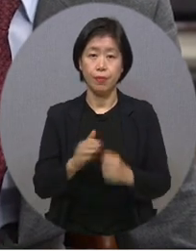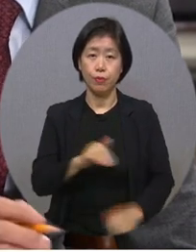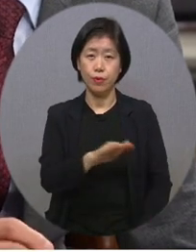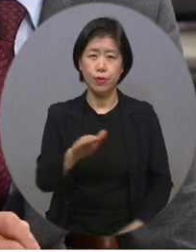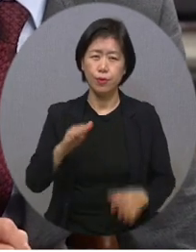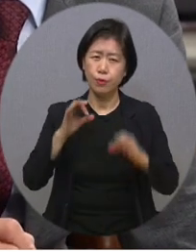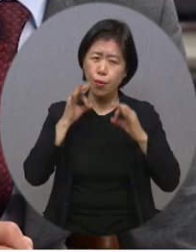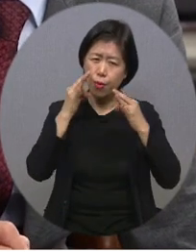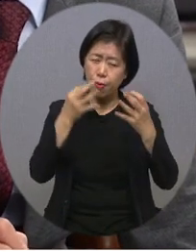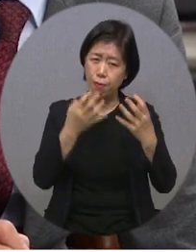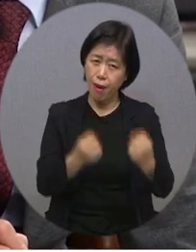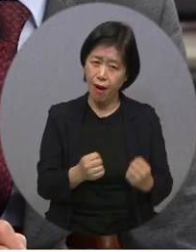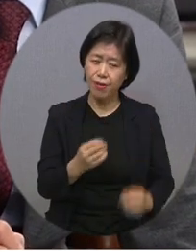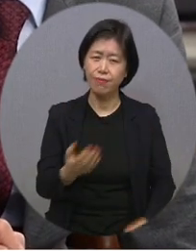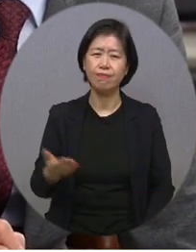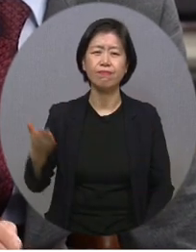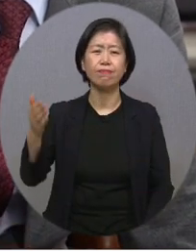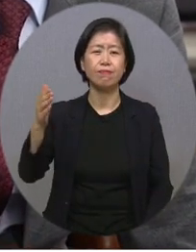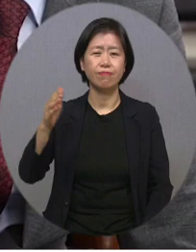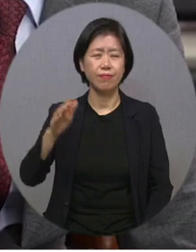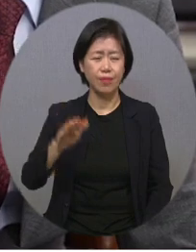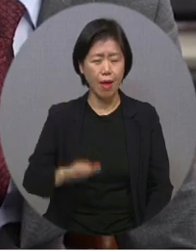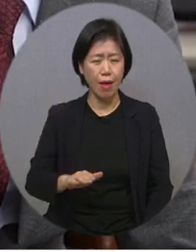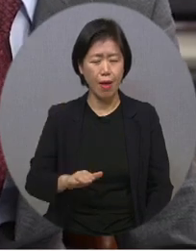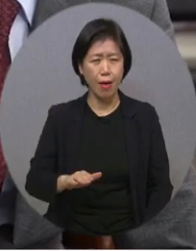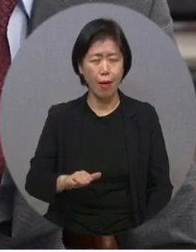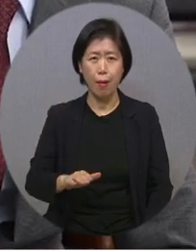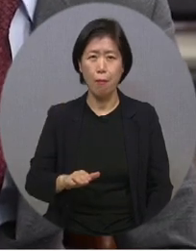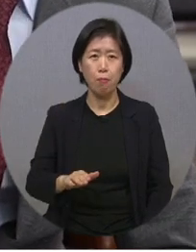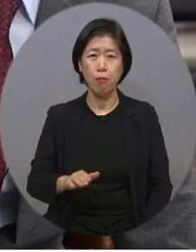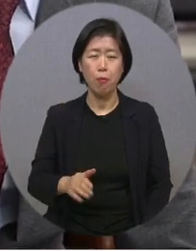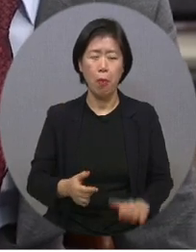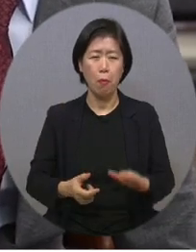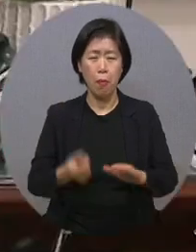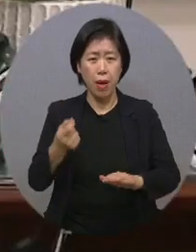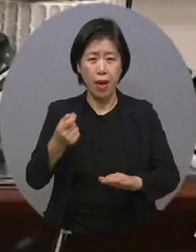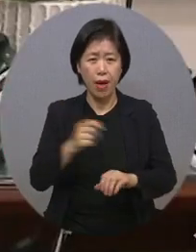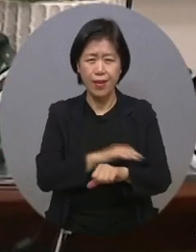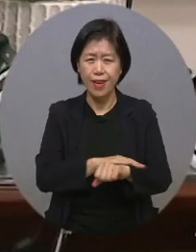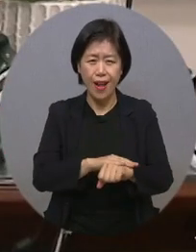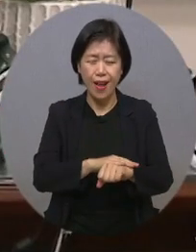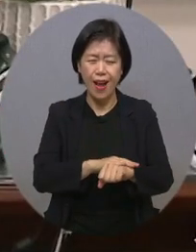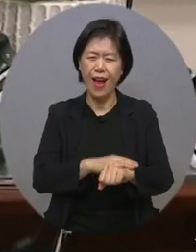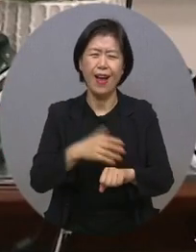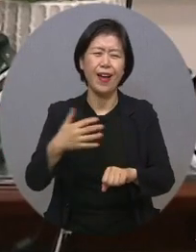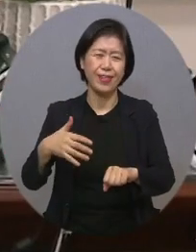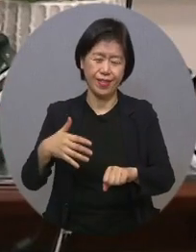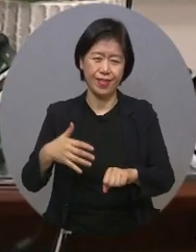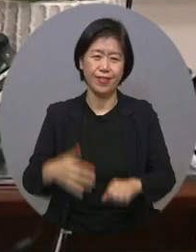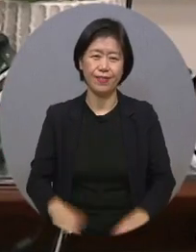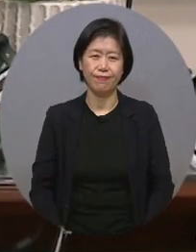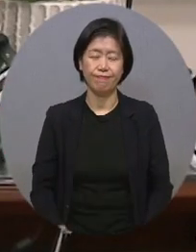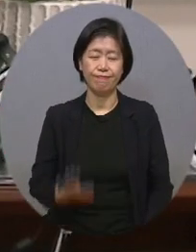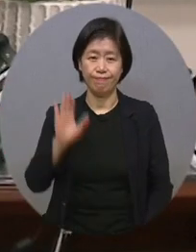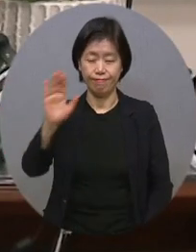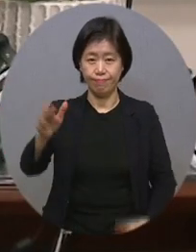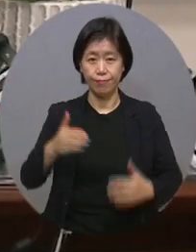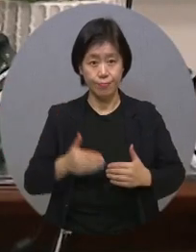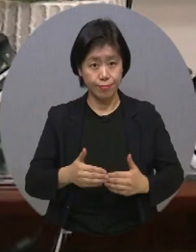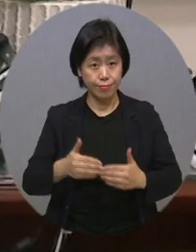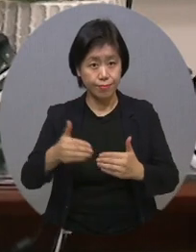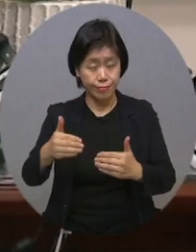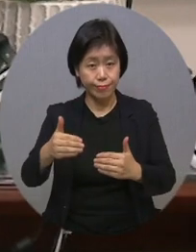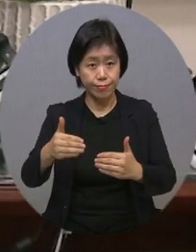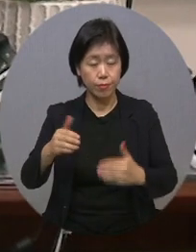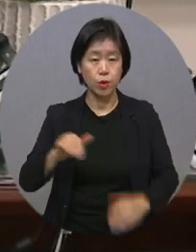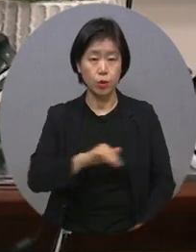하고 있습니다만은 이게 뭐 일거에 뭐 해결될 수 있는 문제가 아니고 앞으로 계속해서 이걸 추진해 가면서 우리 군산시가